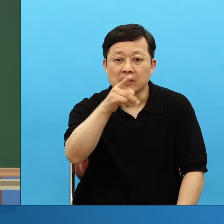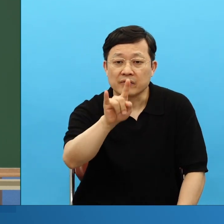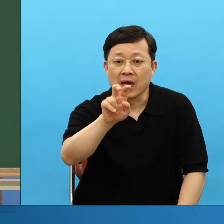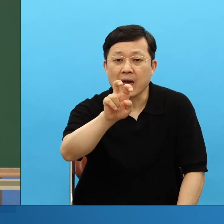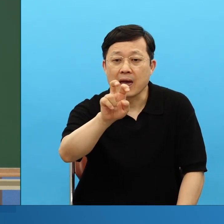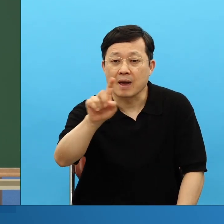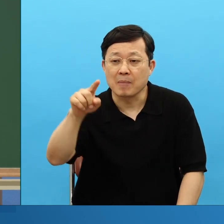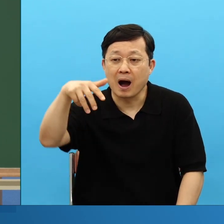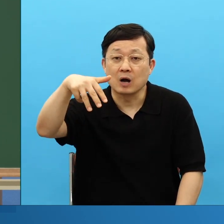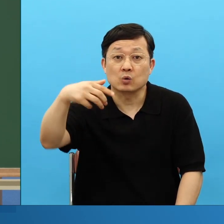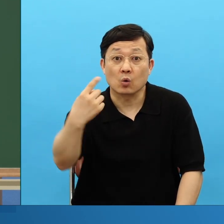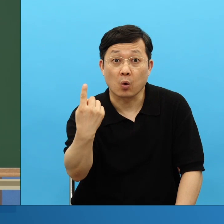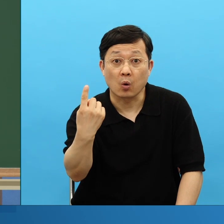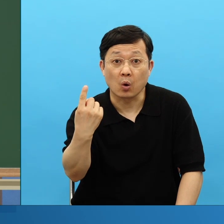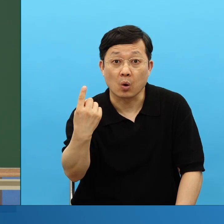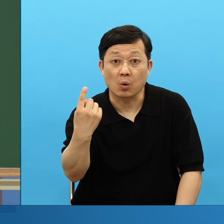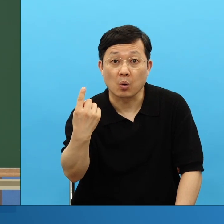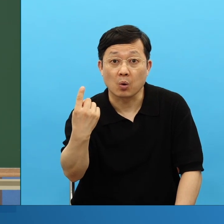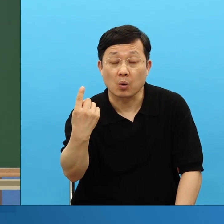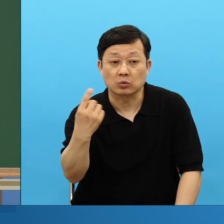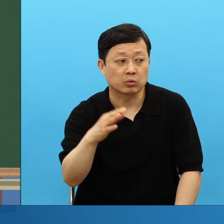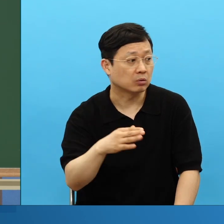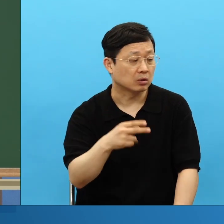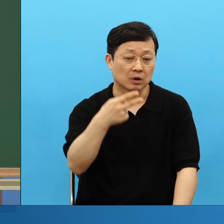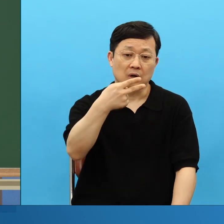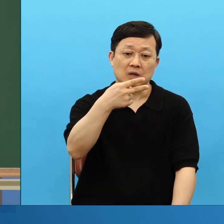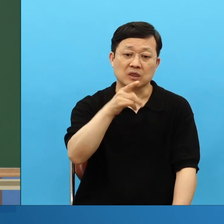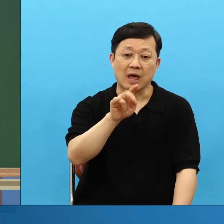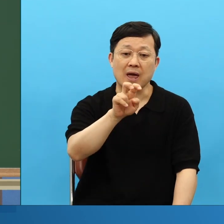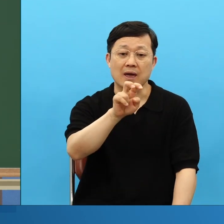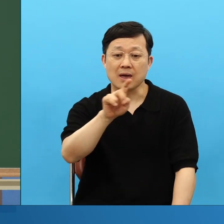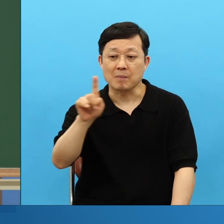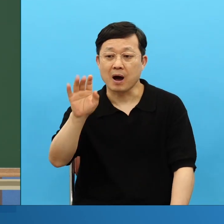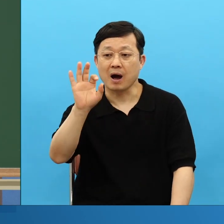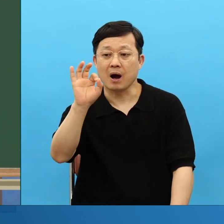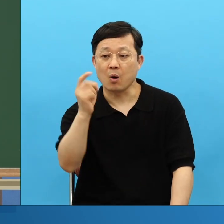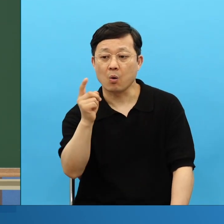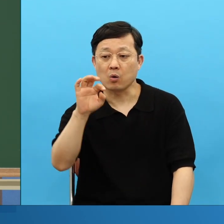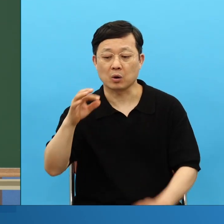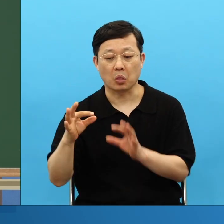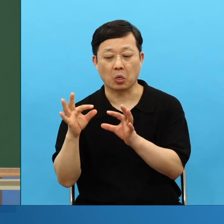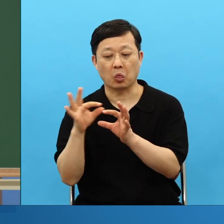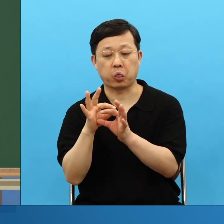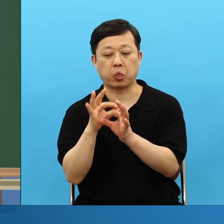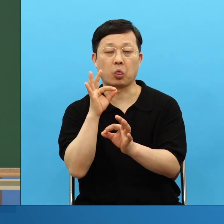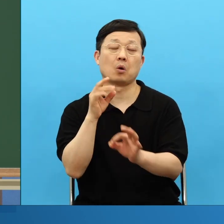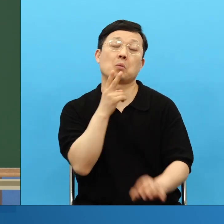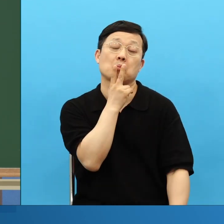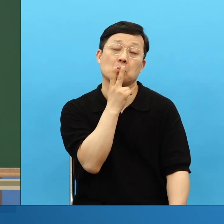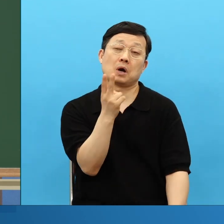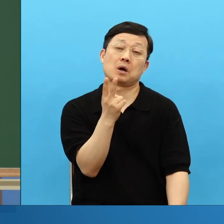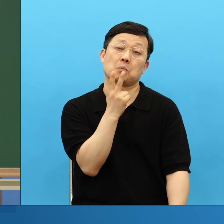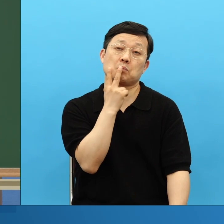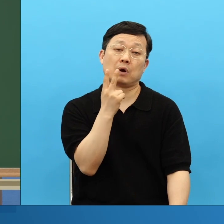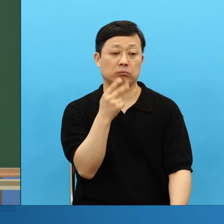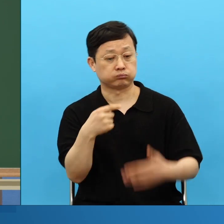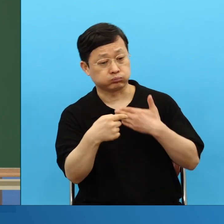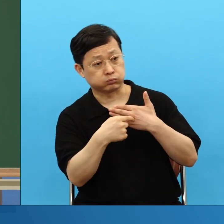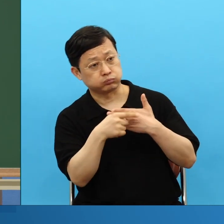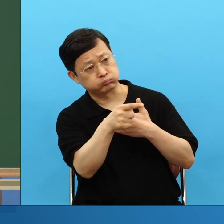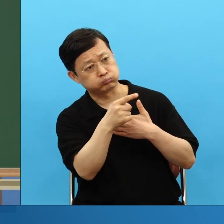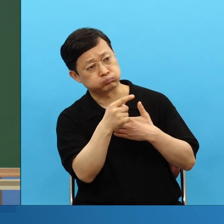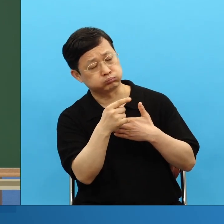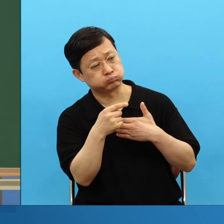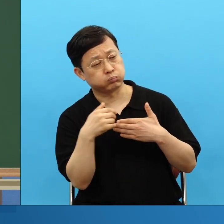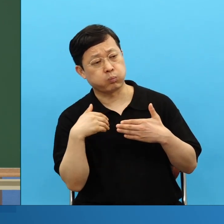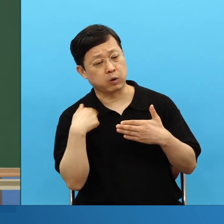이 전자담배처럼 대마 오일을 끼우고 길에서 피우고 가도 몰라요. 담배 피우는 줄 압니다.